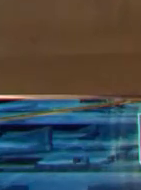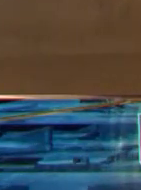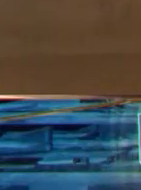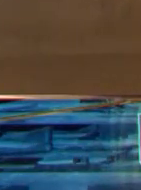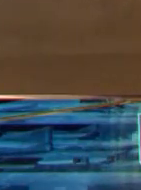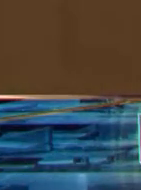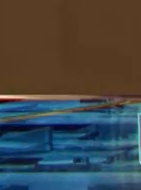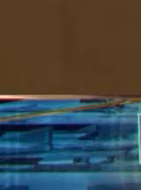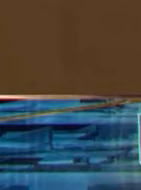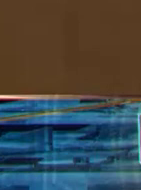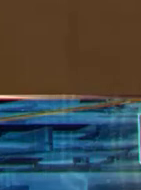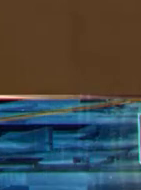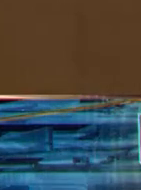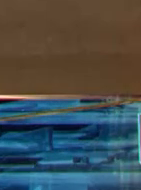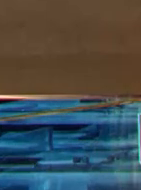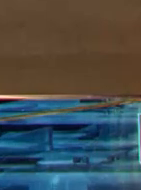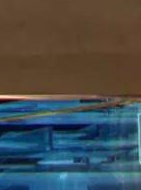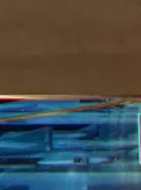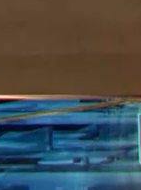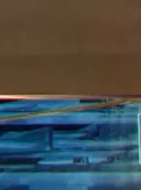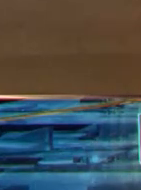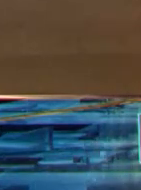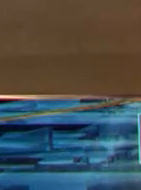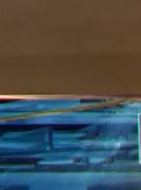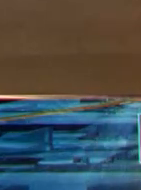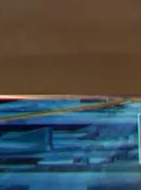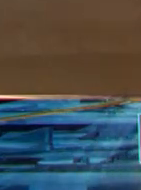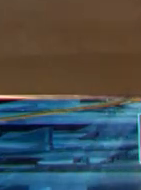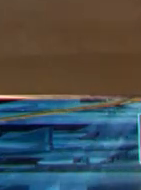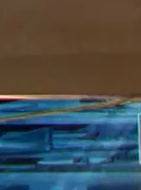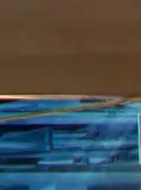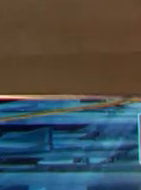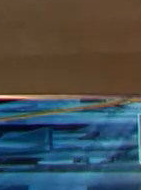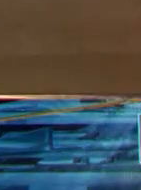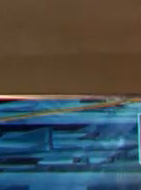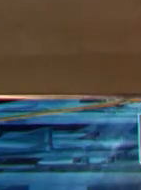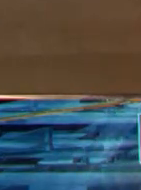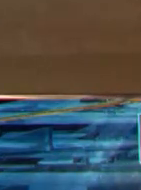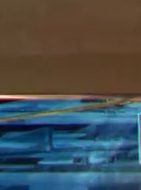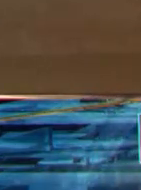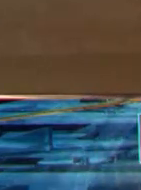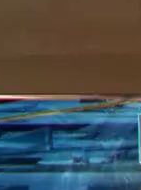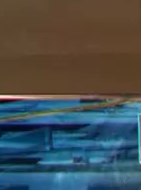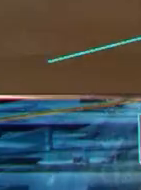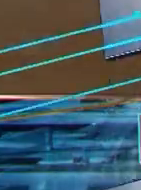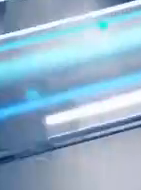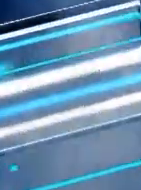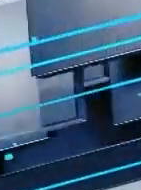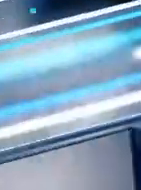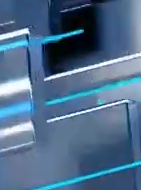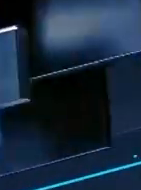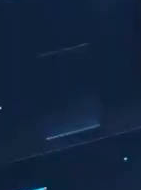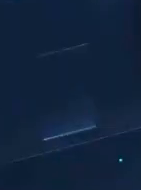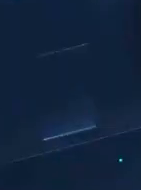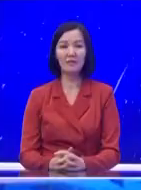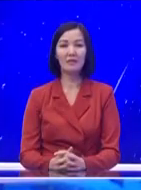күшті өткізіп жатырмыз. Күнде-күнде жаттығу үстіндеміз. Оған арнайы оқу жаттығу жиын өтіп жатыр.